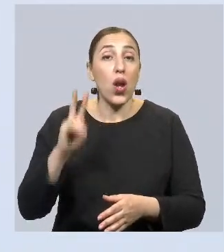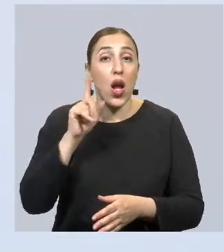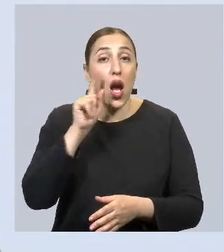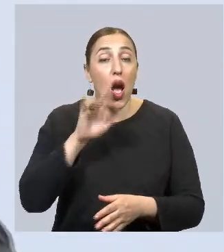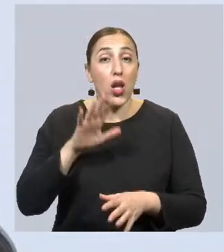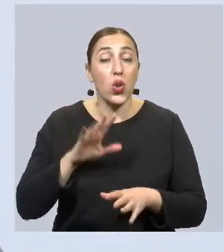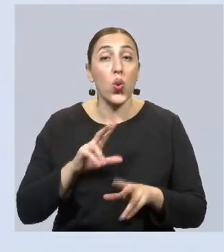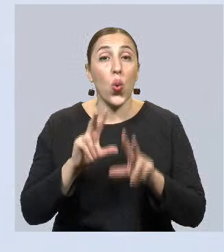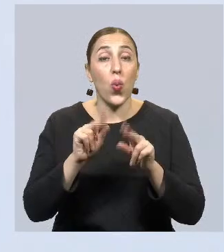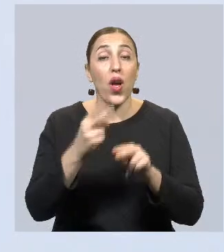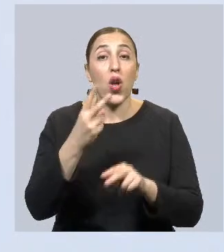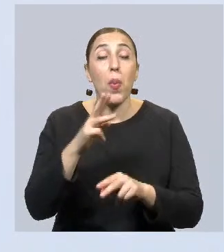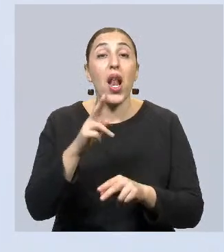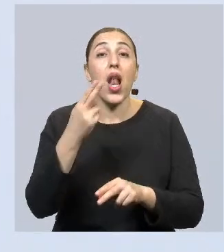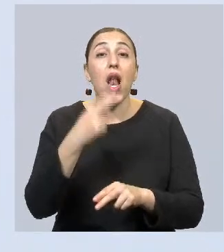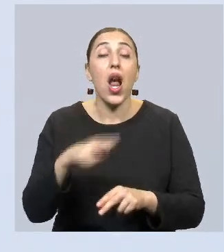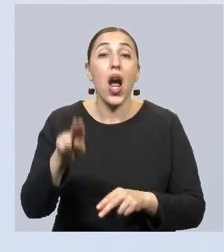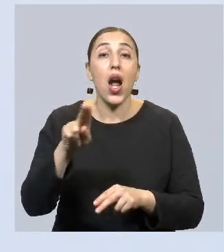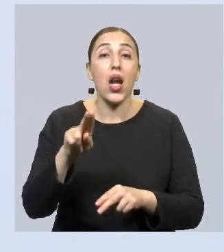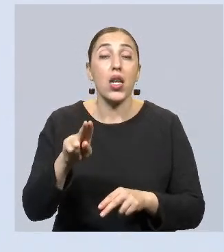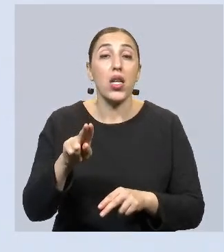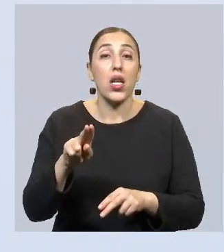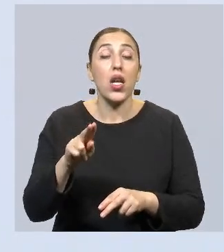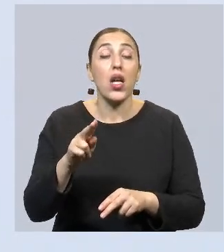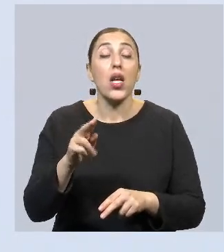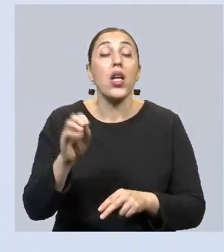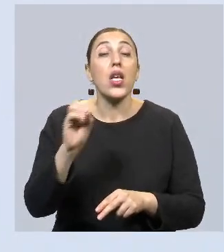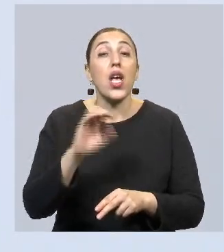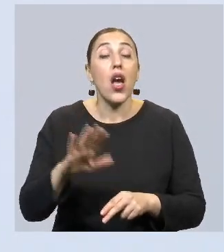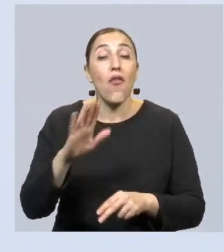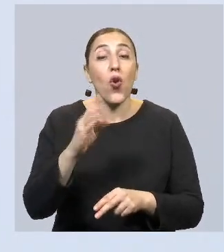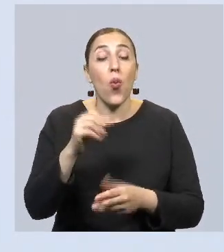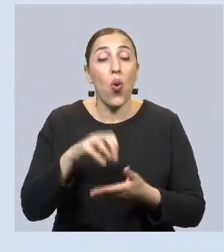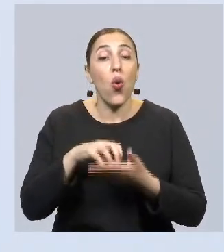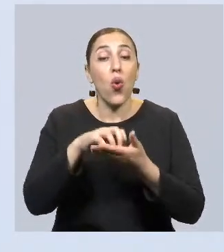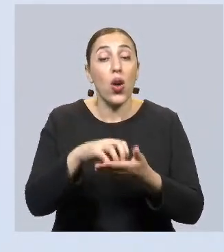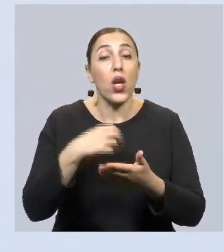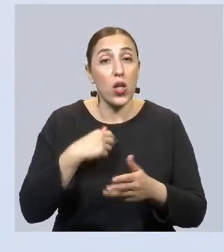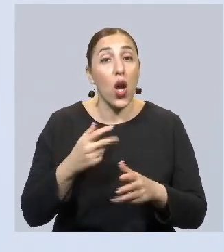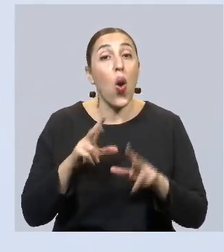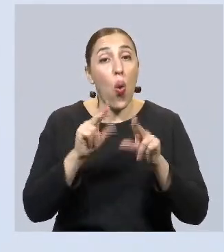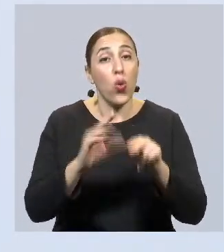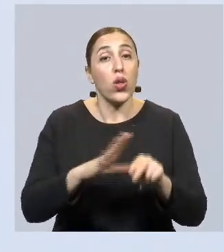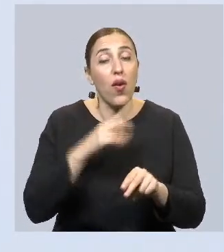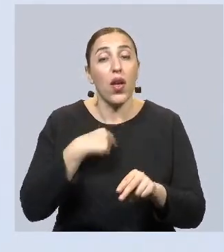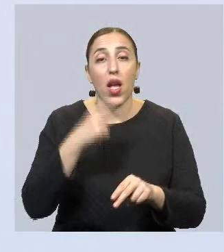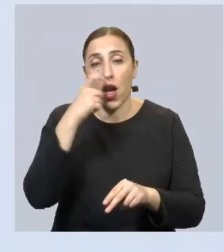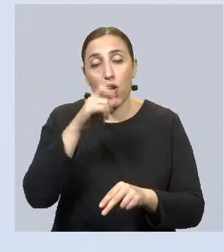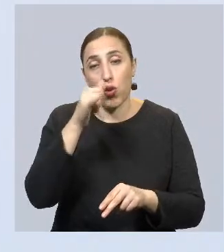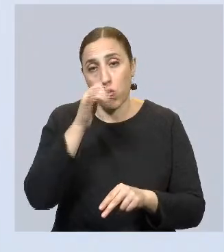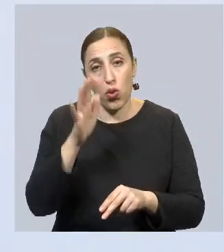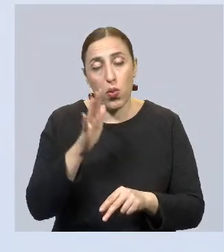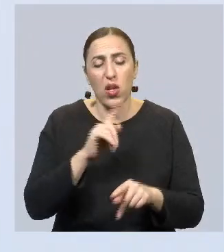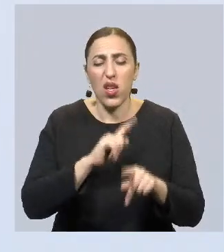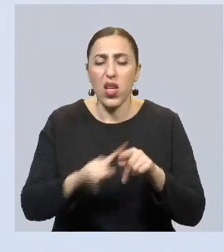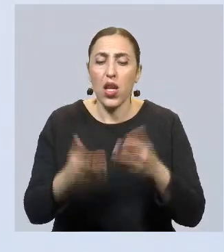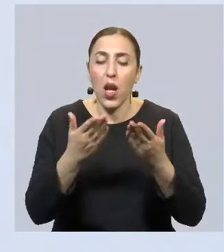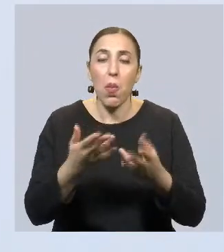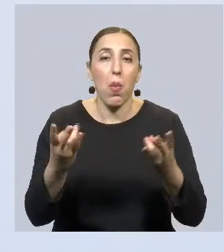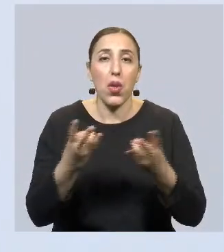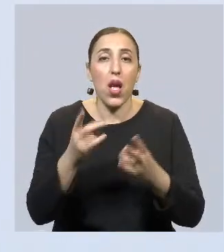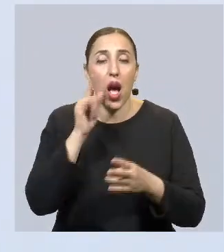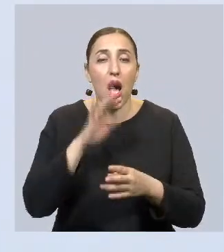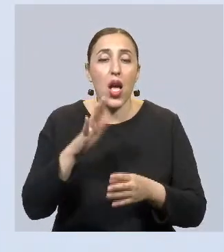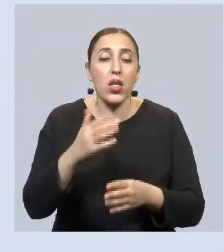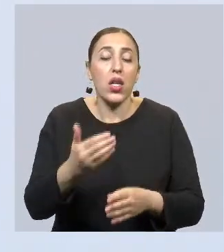միլյարդ եվրոյի ներդրումային պատետ, մենք պետք է կատարենք այդ խոստու ումը եվ չենք կարող հապաղել, Հայաստանը կարիք ունի